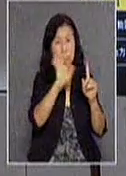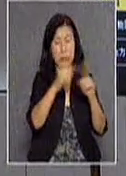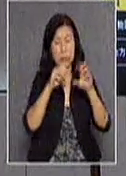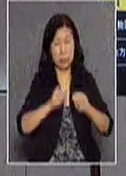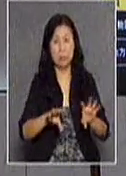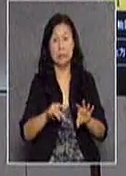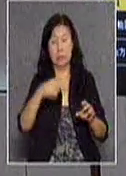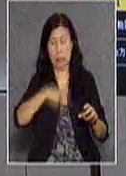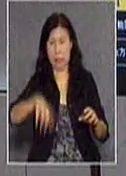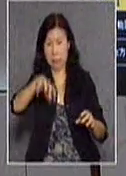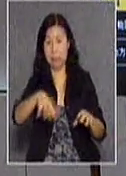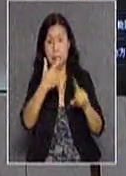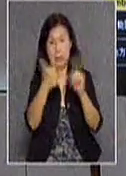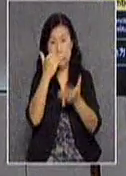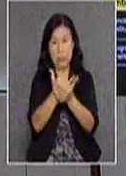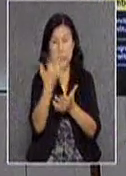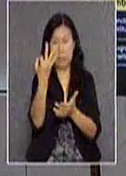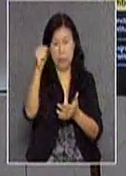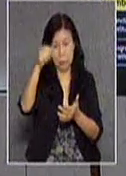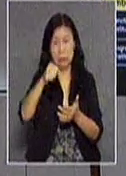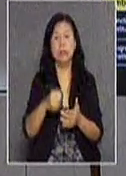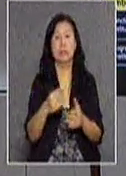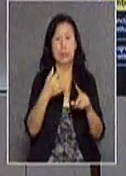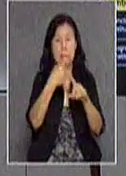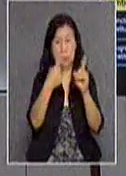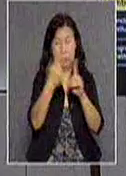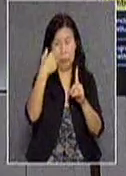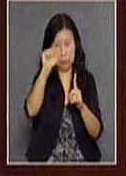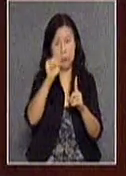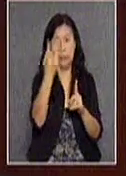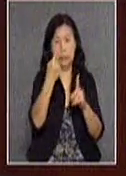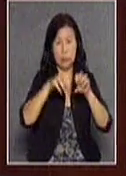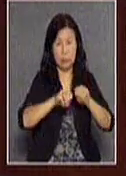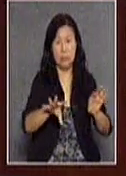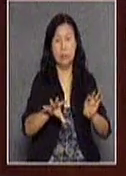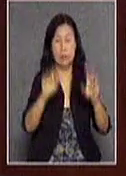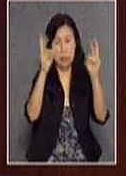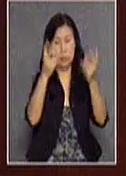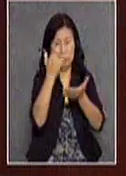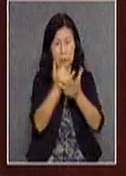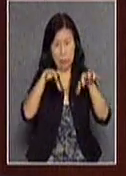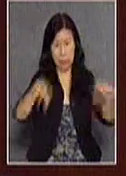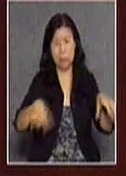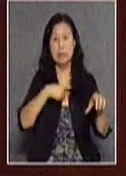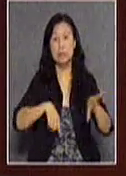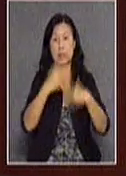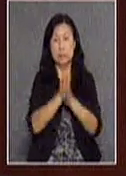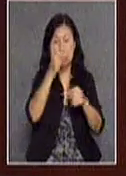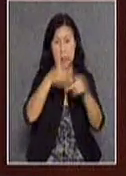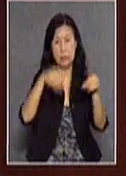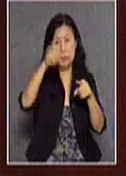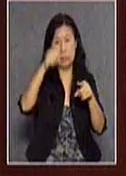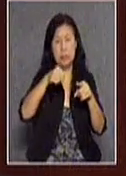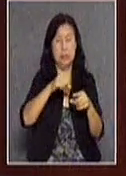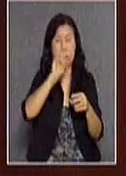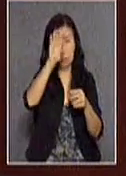選舉產生的議員18位出席，3位贊成，11位反對，1位棄權。議題未獲得兩部分在席委員分別以過半數贊成。我宣